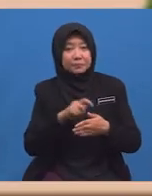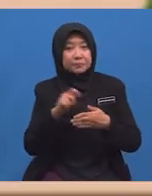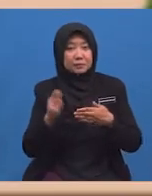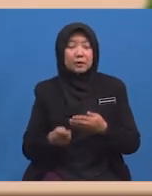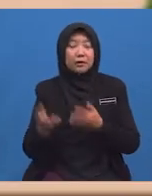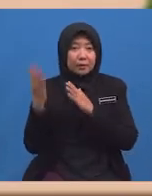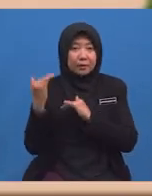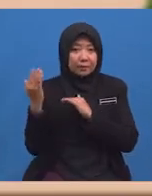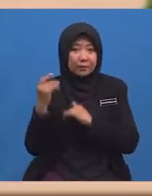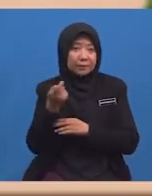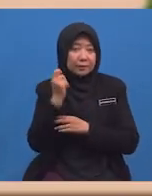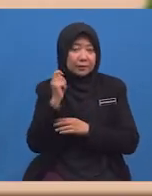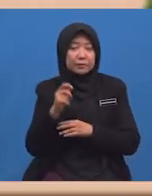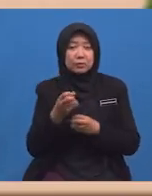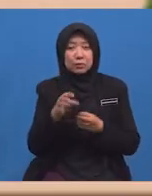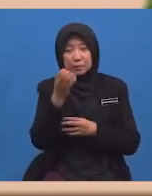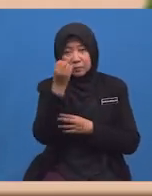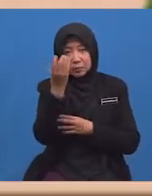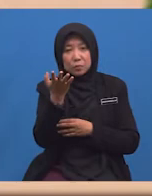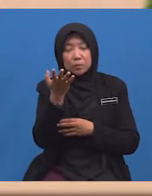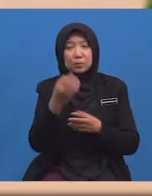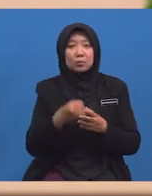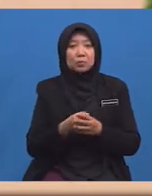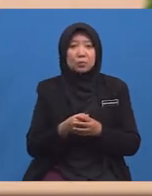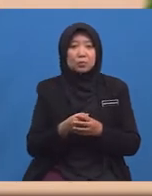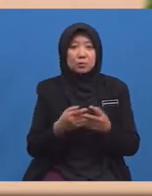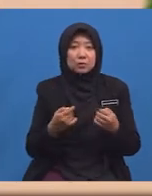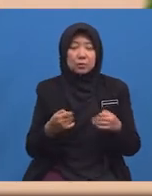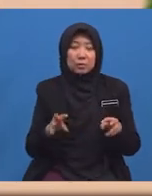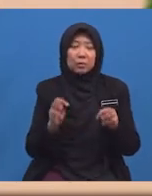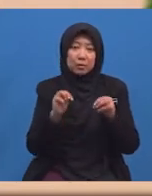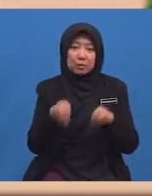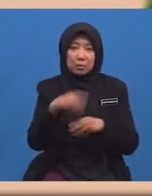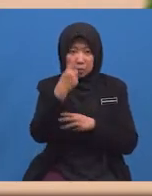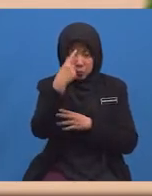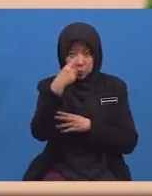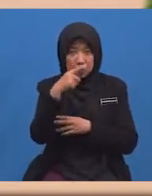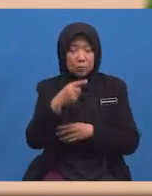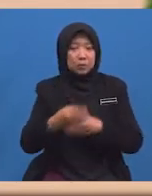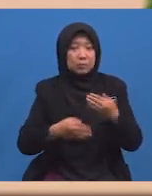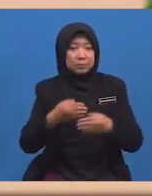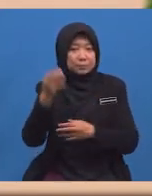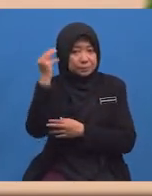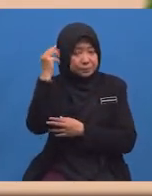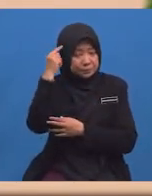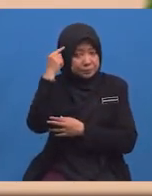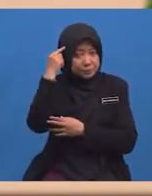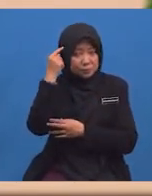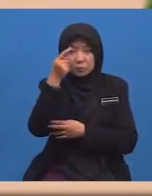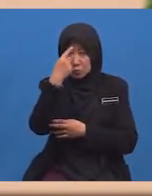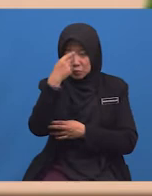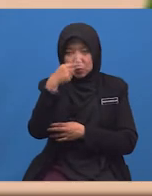Diharapkan penerangan yang telah cikgu berikan itu telah mampu menjana minda para pelajar